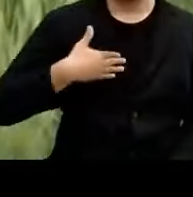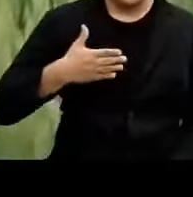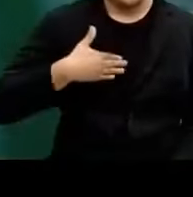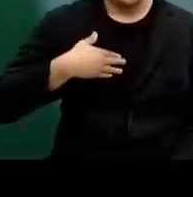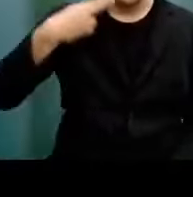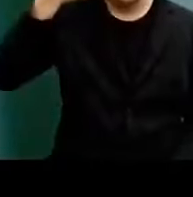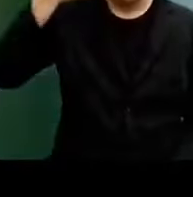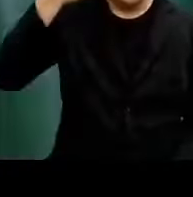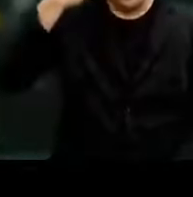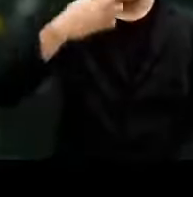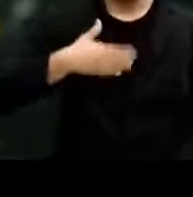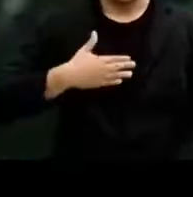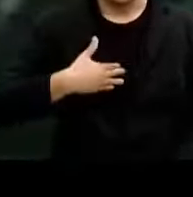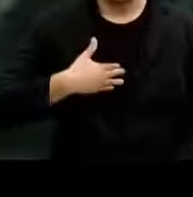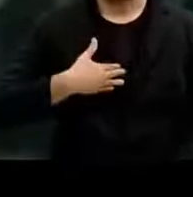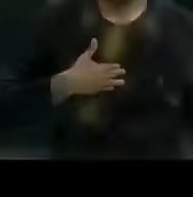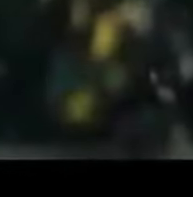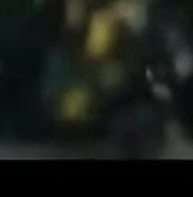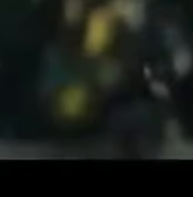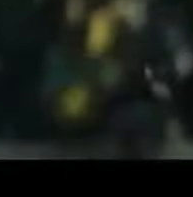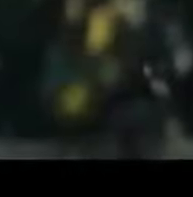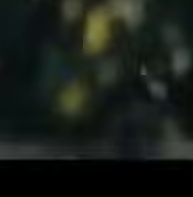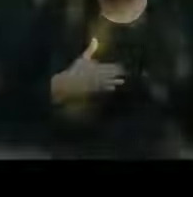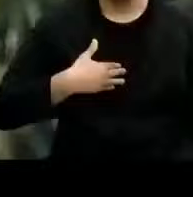Jika saya menjadi seorang pemimpin,